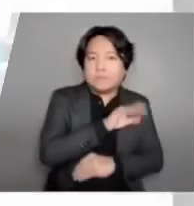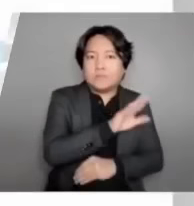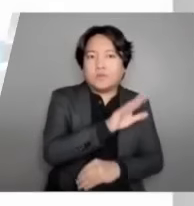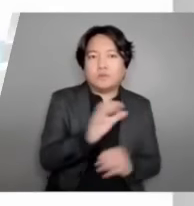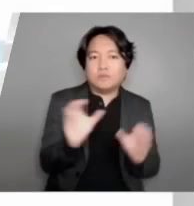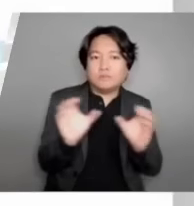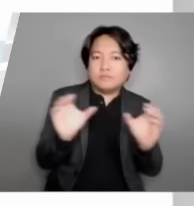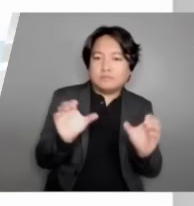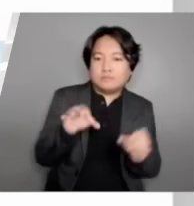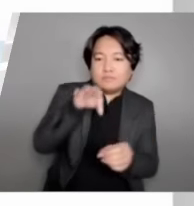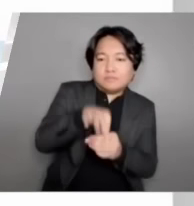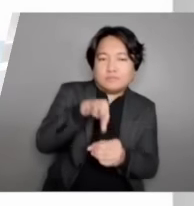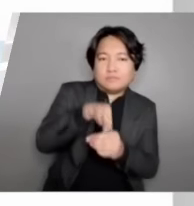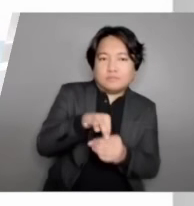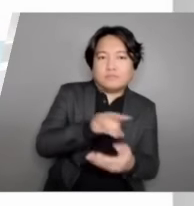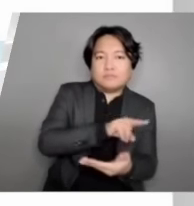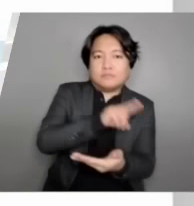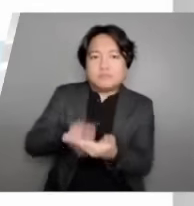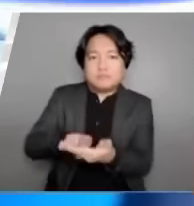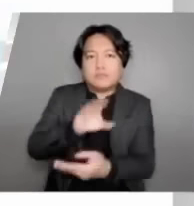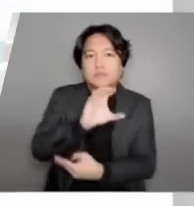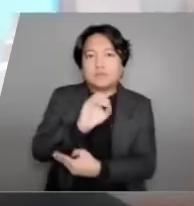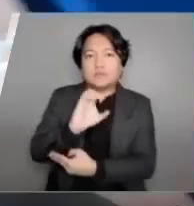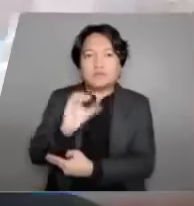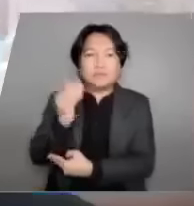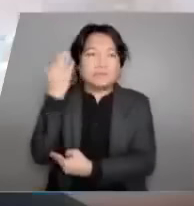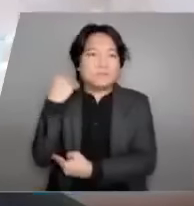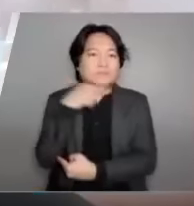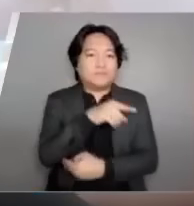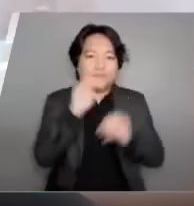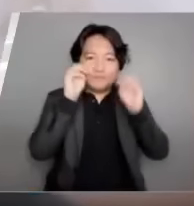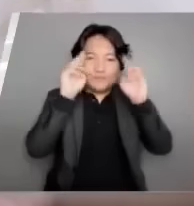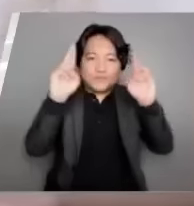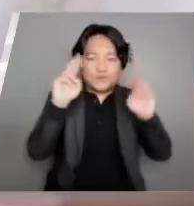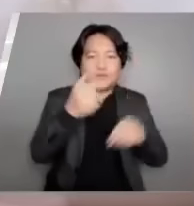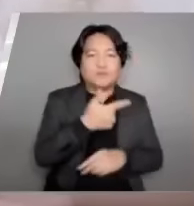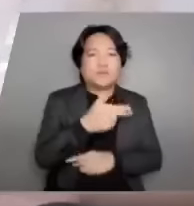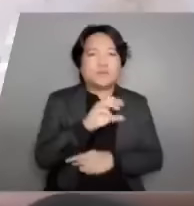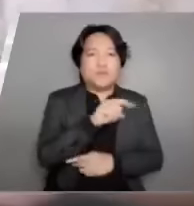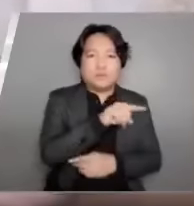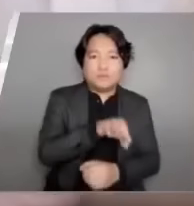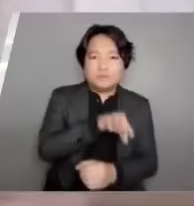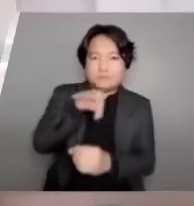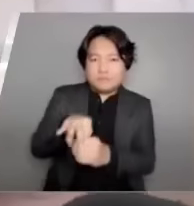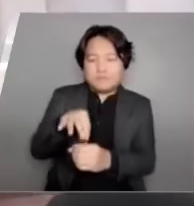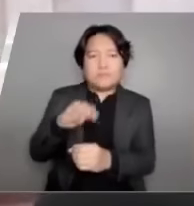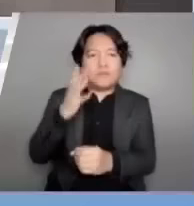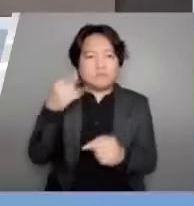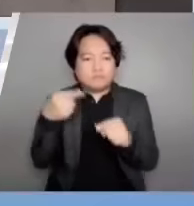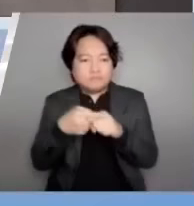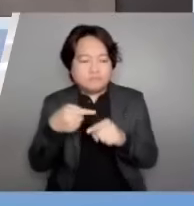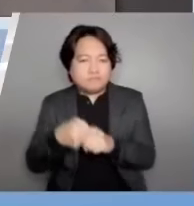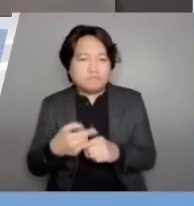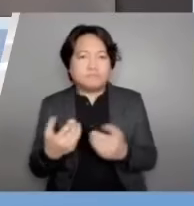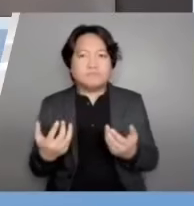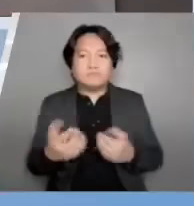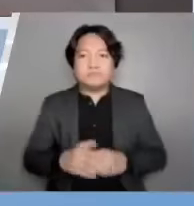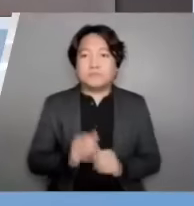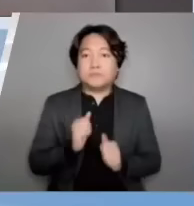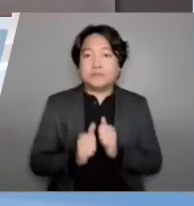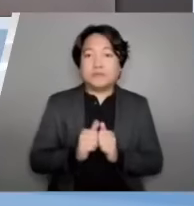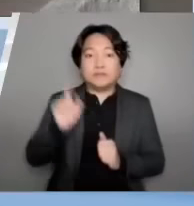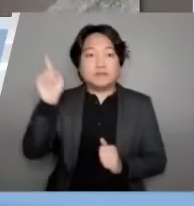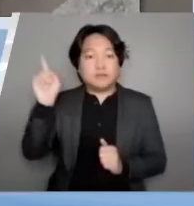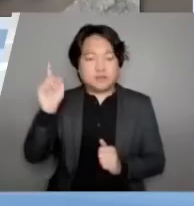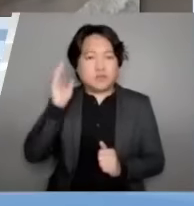Candidacy o COC nung tumakbo siyang mayor. Pakakusapin natin ang law department natin upang opisyal na ibigay ang instruksyon na